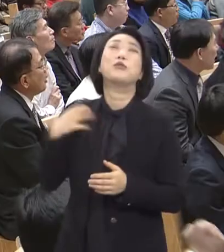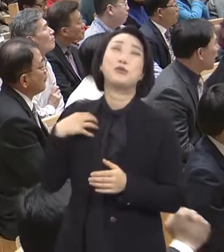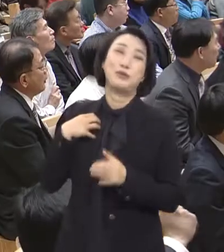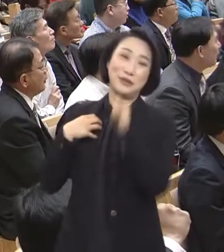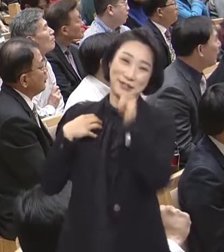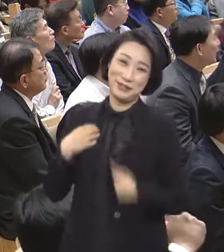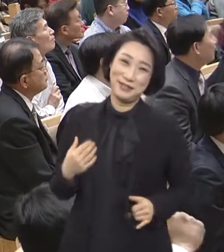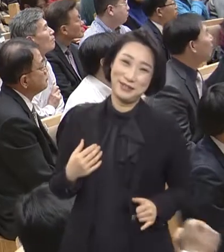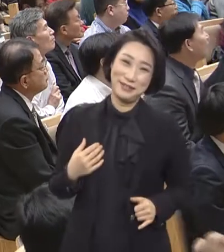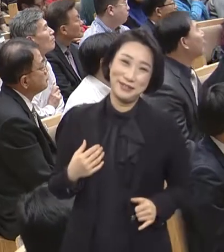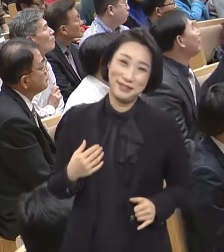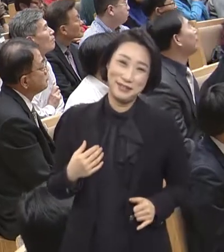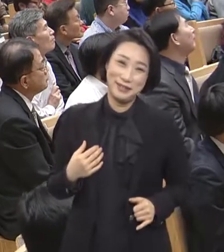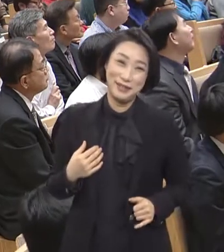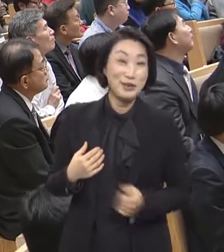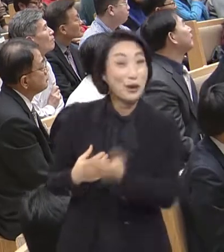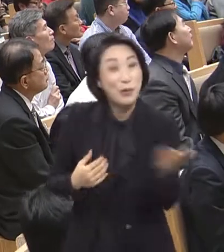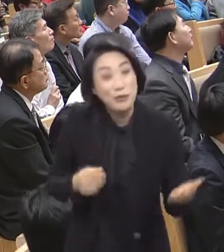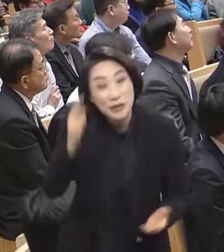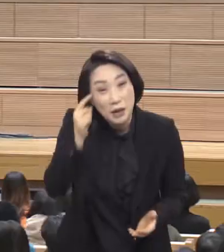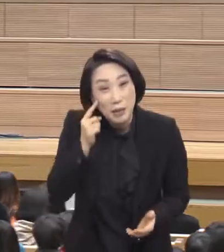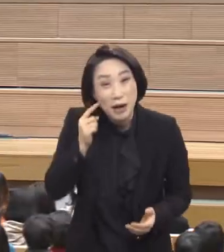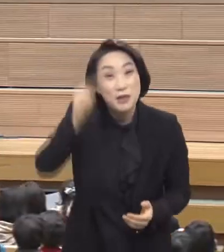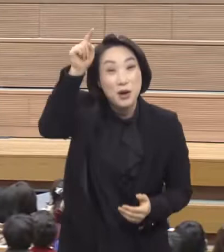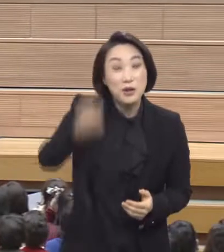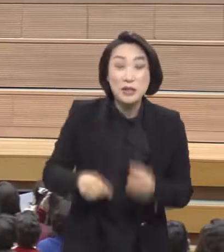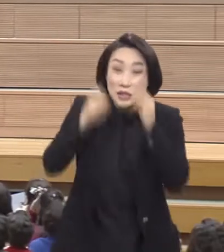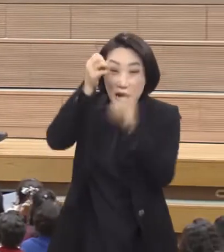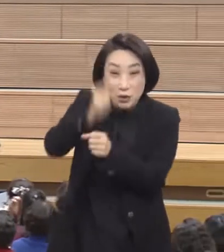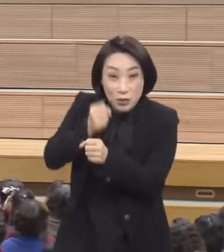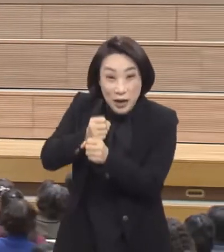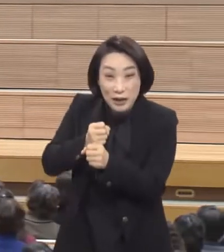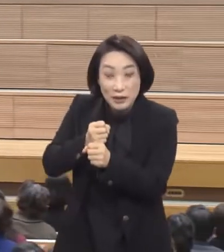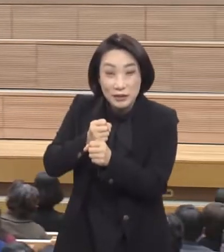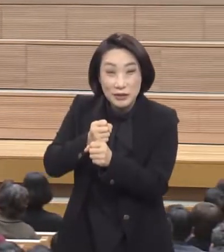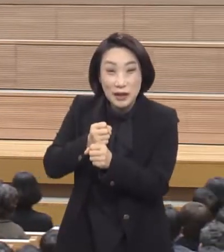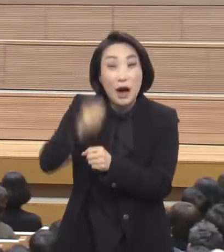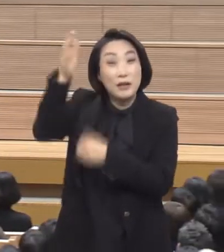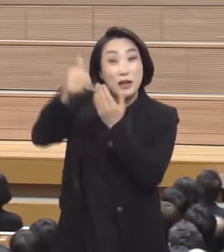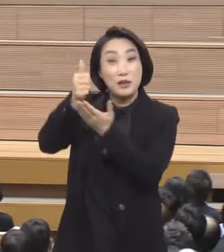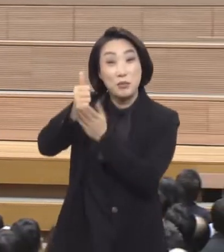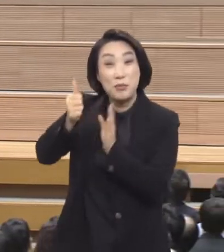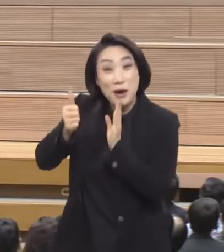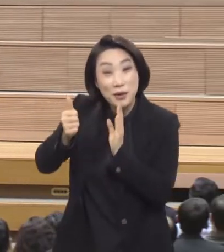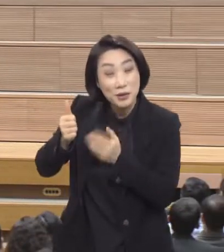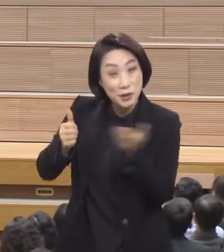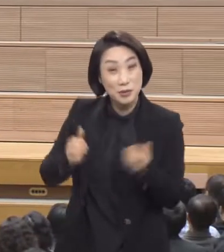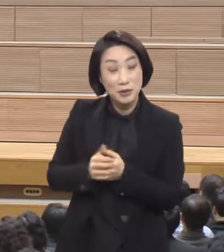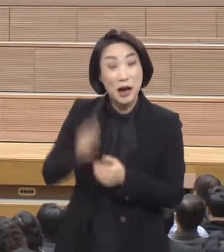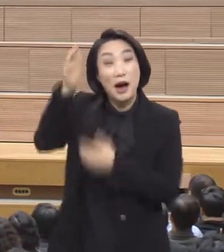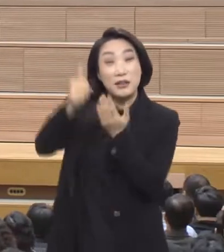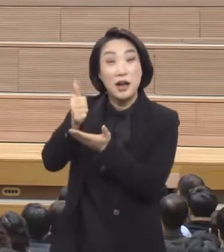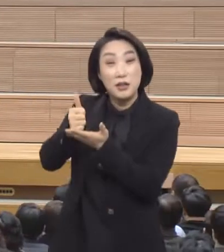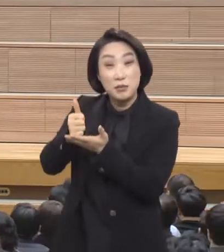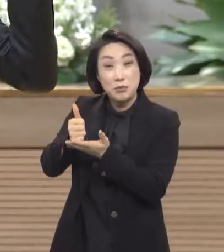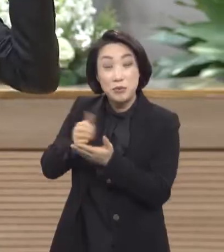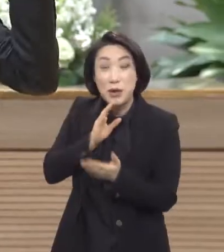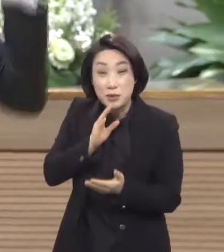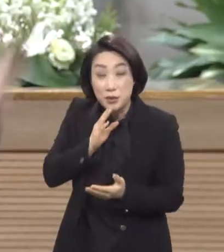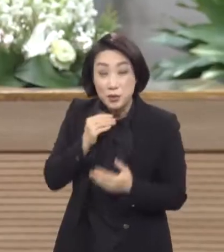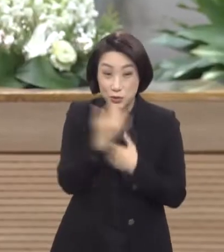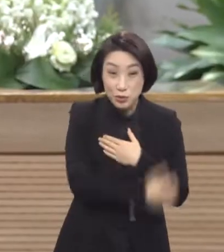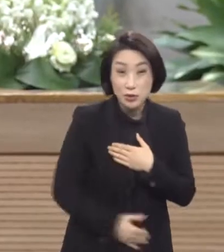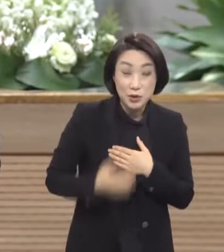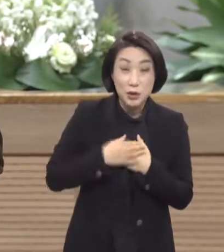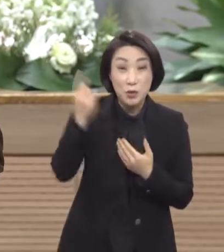말이요. 여러분 보세요, 천지를 창조하신 분입니다. 하나님인데